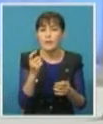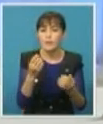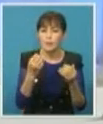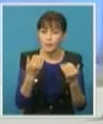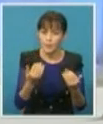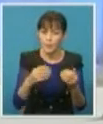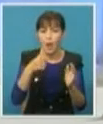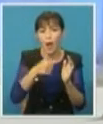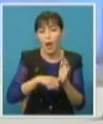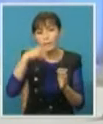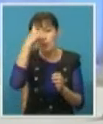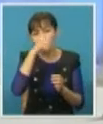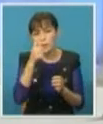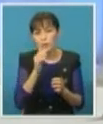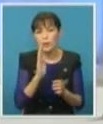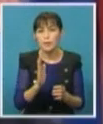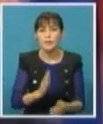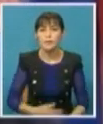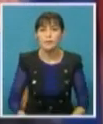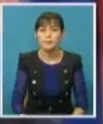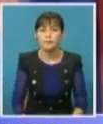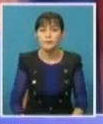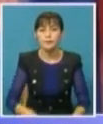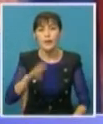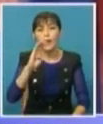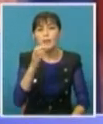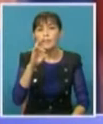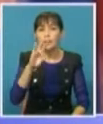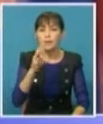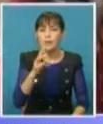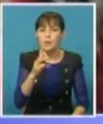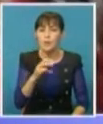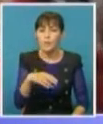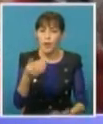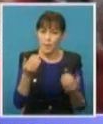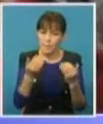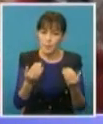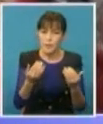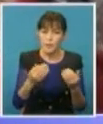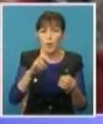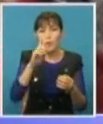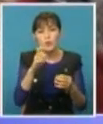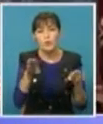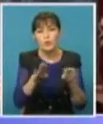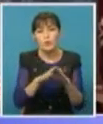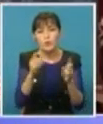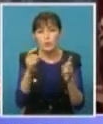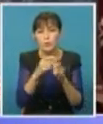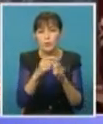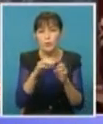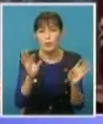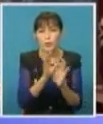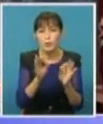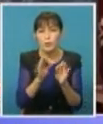биыл 60 жасқа толар еді. Әділбек Нысанбай көз түрсінде 100-ге жуық әннің әуенін жазған. Бүгінде оның басым